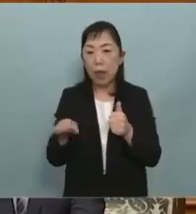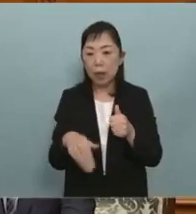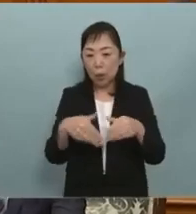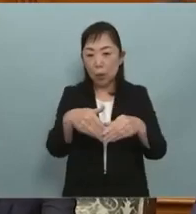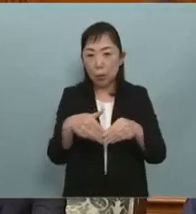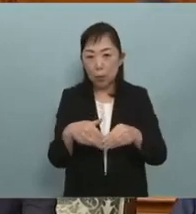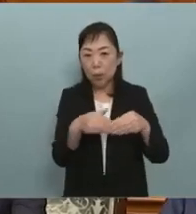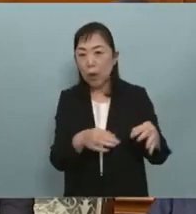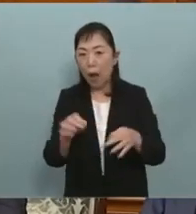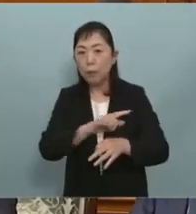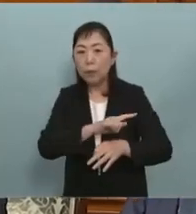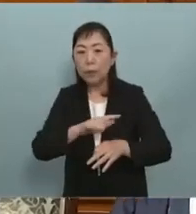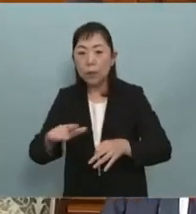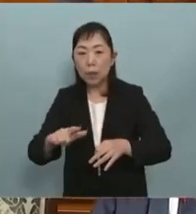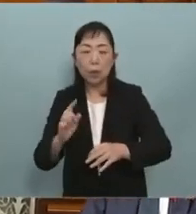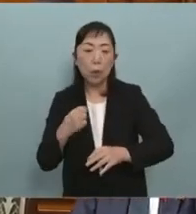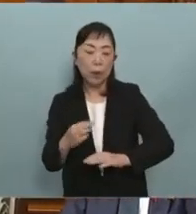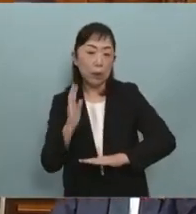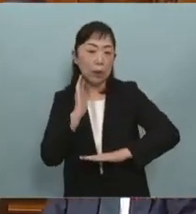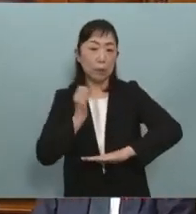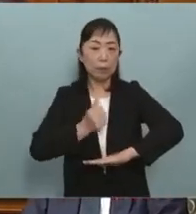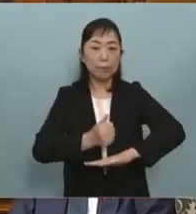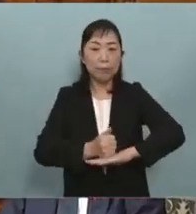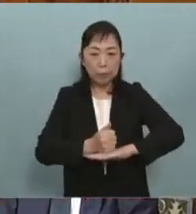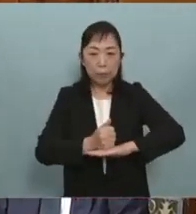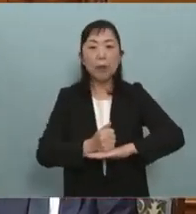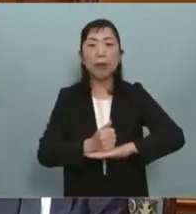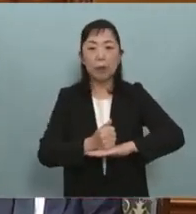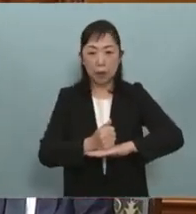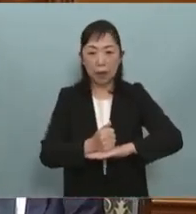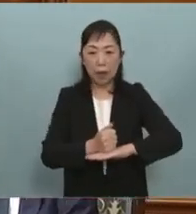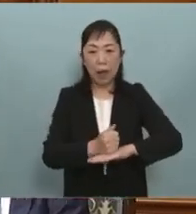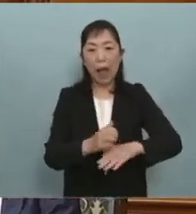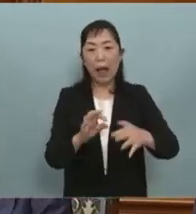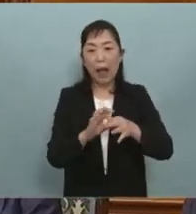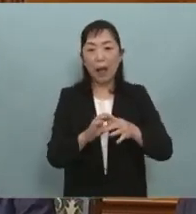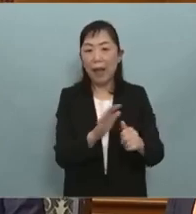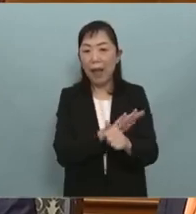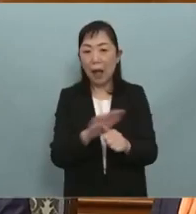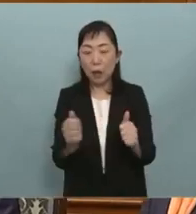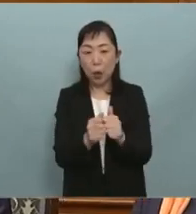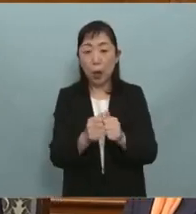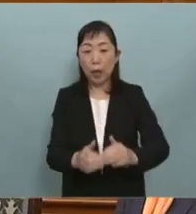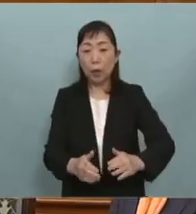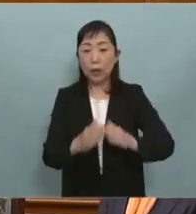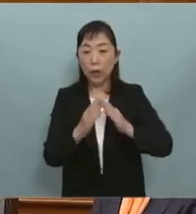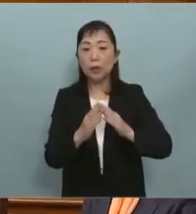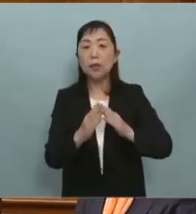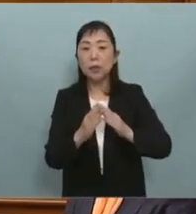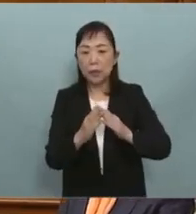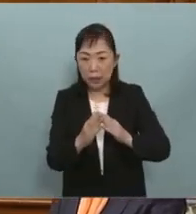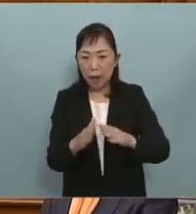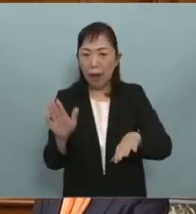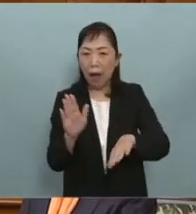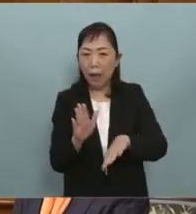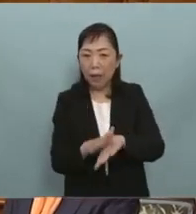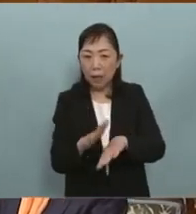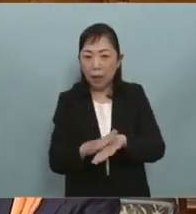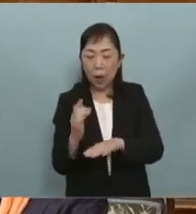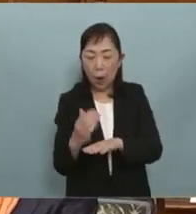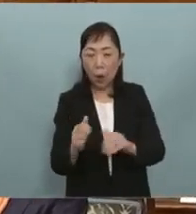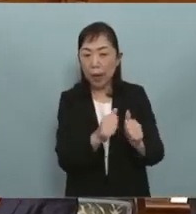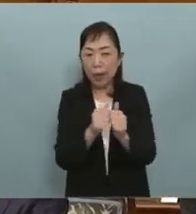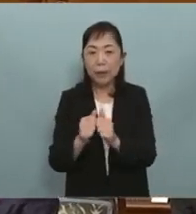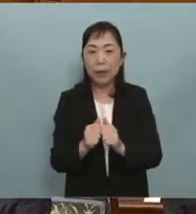向け総理大臣を長とする関係閣僚会議を設置しそのあり方を早急に検討し